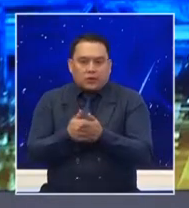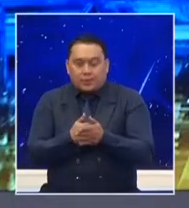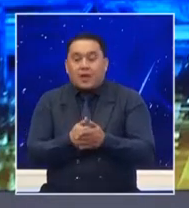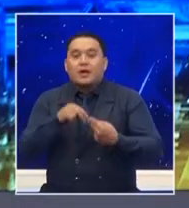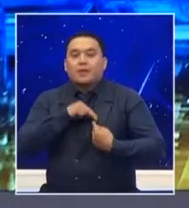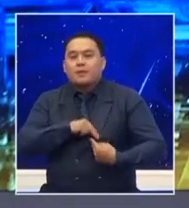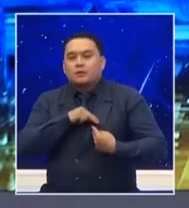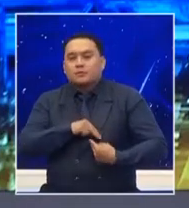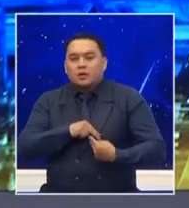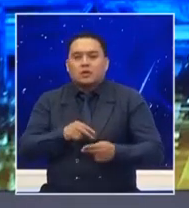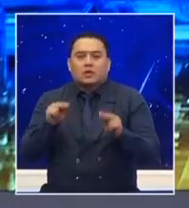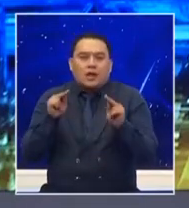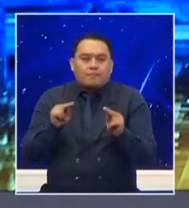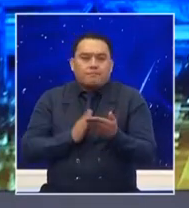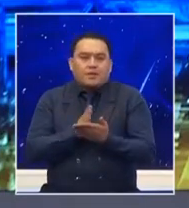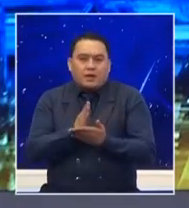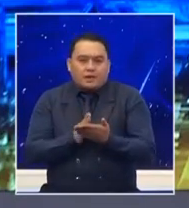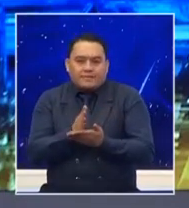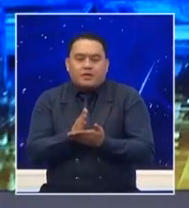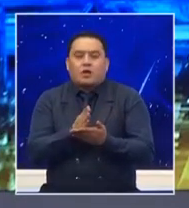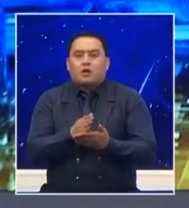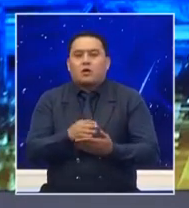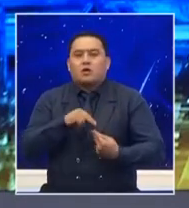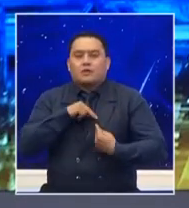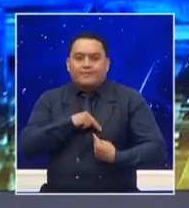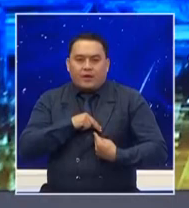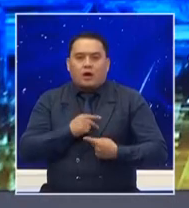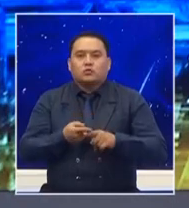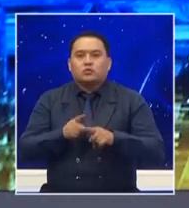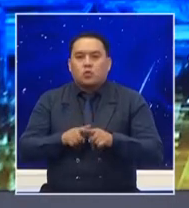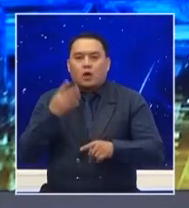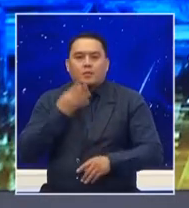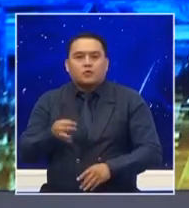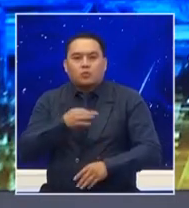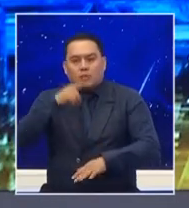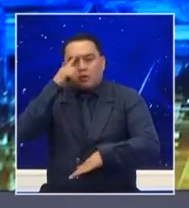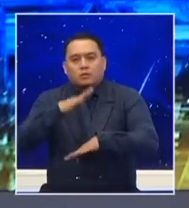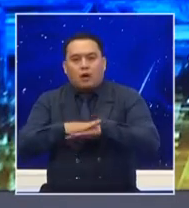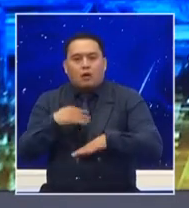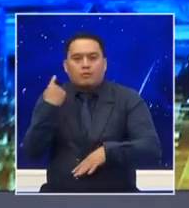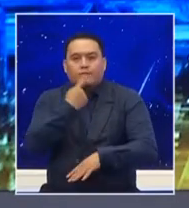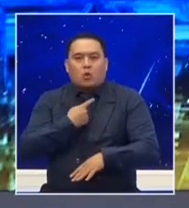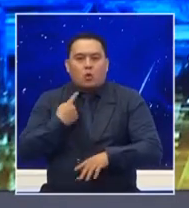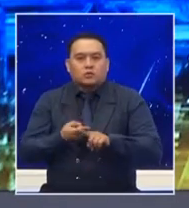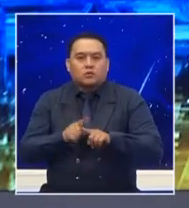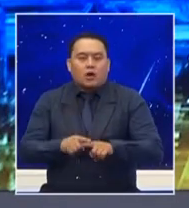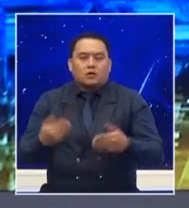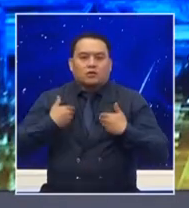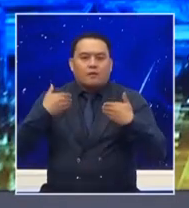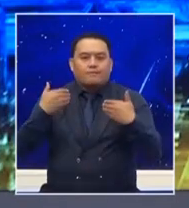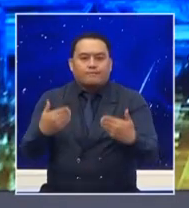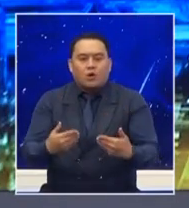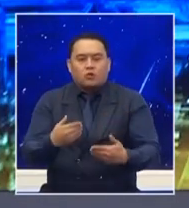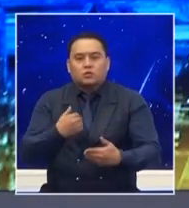сала еңбеккерлерінің адал еңбек, маңдай терлерінің өтемі. Бүгін Алматы облысының әкімі Амандық Баталов аграрлық саладағыларға